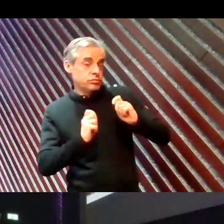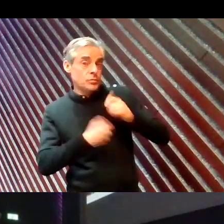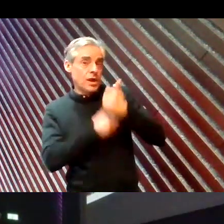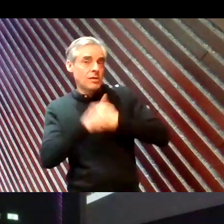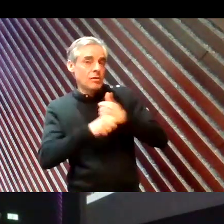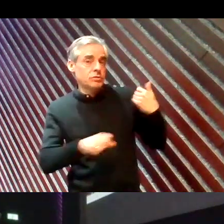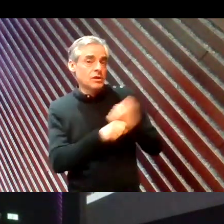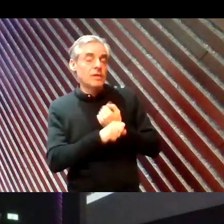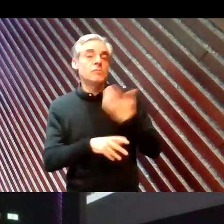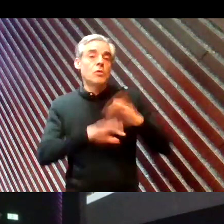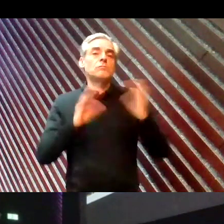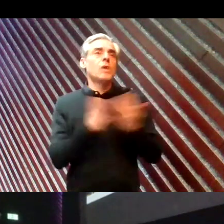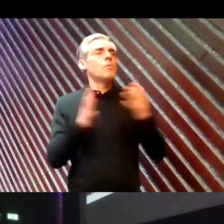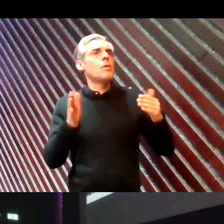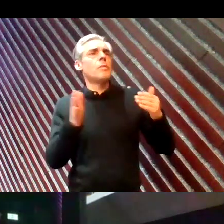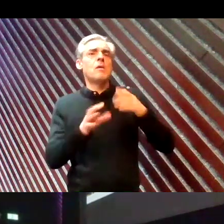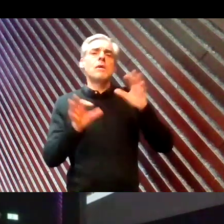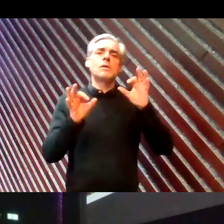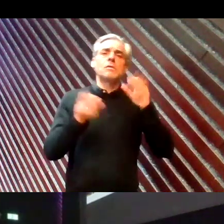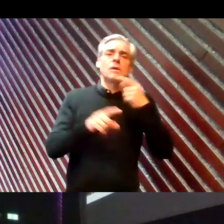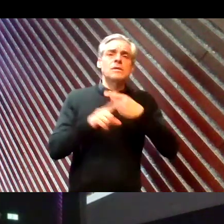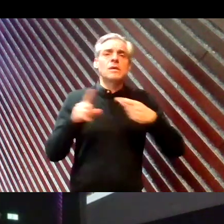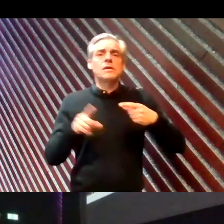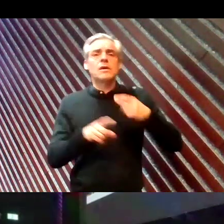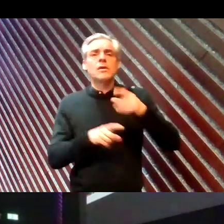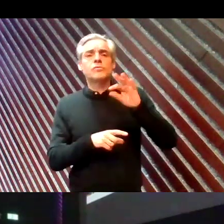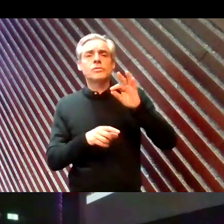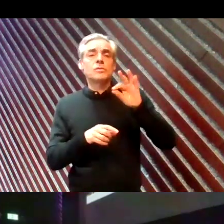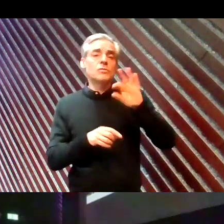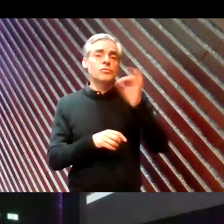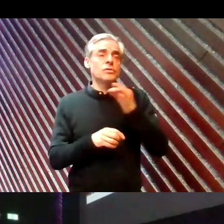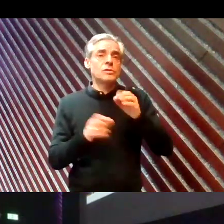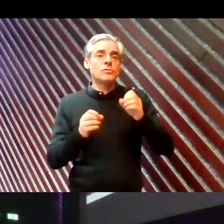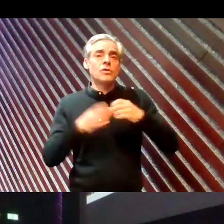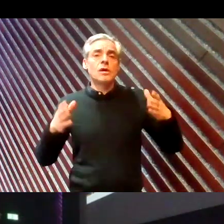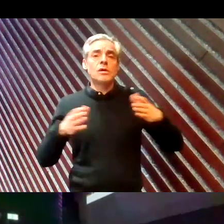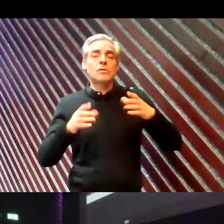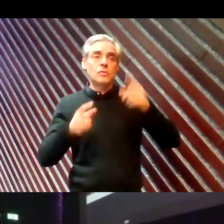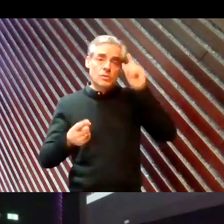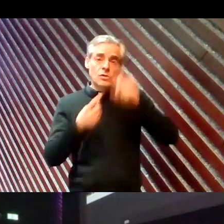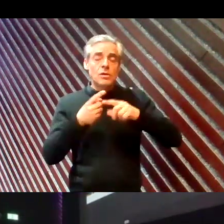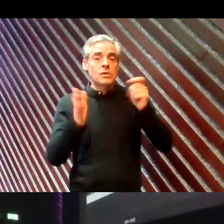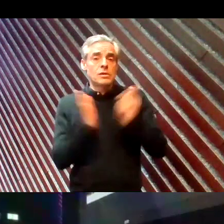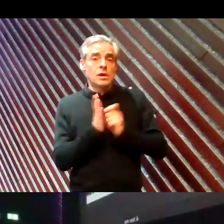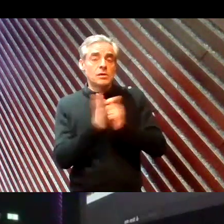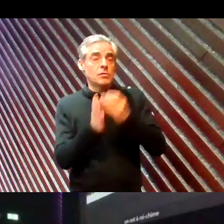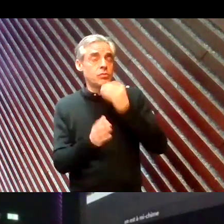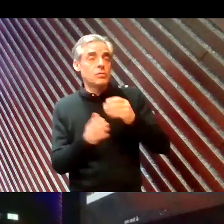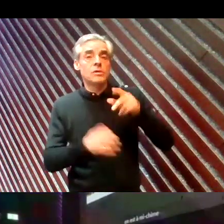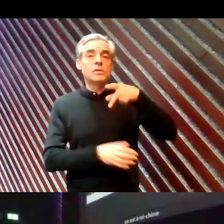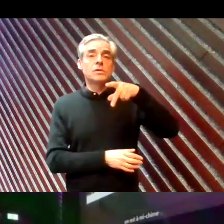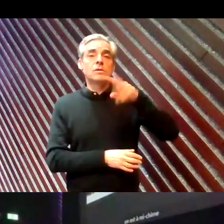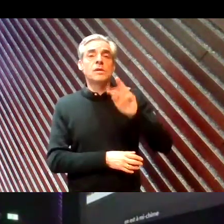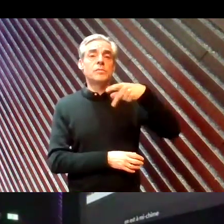On est donc à un peu plus de demi-chemin de la Grande Cause. Le bilan est plutôt positif à date. On a des actions qui ont été lancées, notamment les